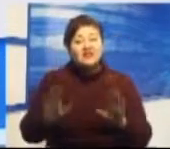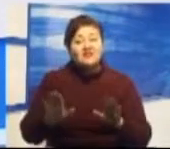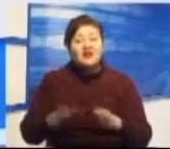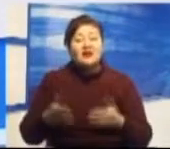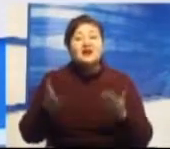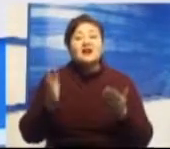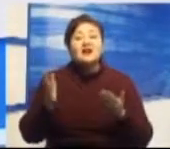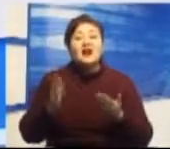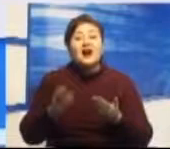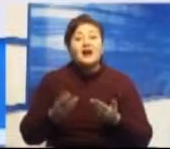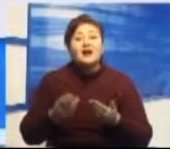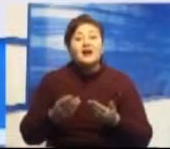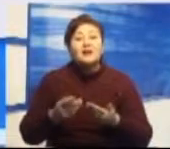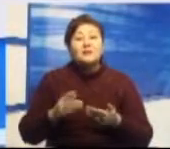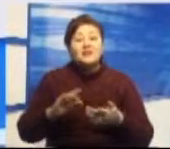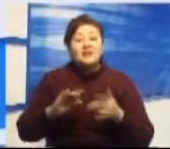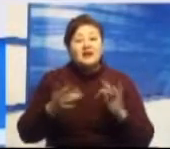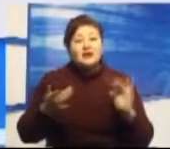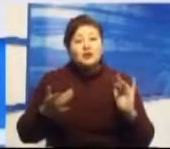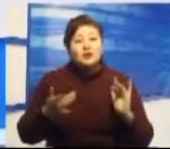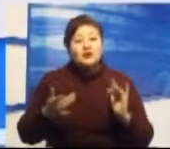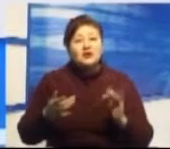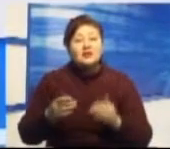пайдалануға болатындығы туралы жан-жақты айтылды.